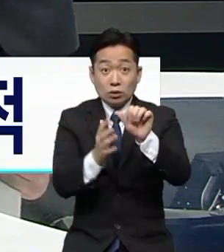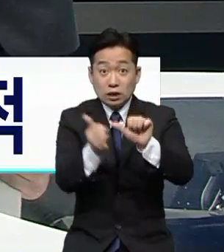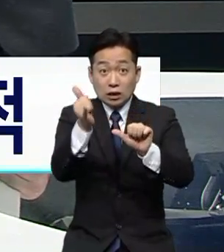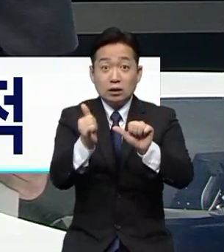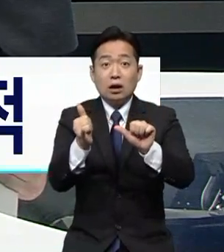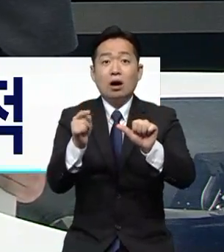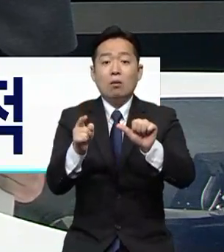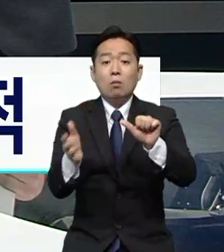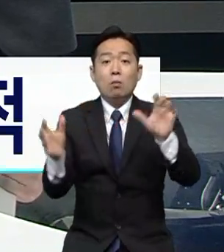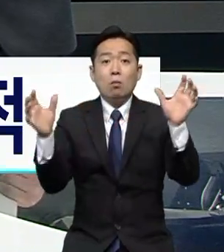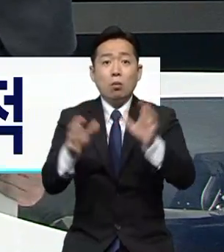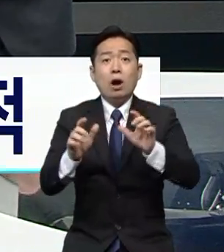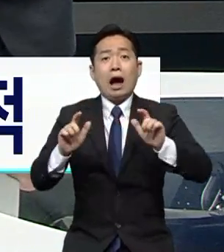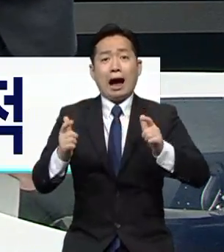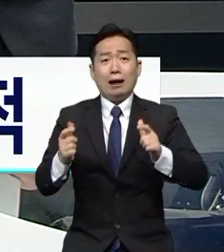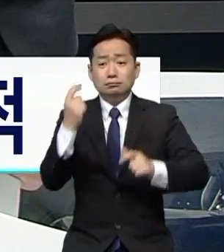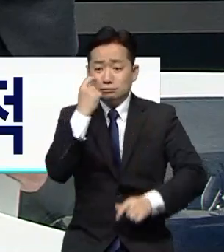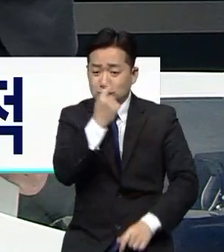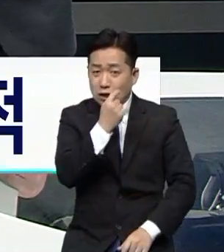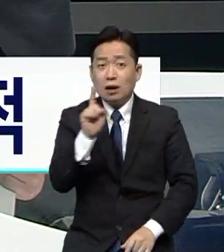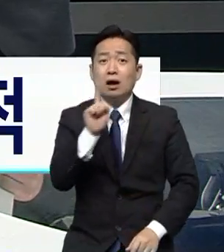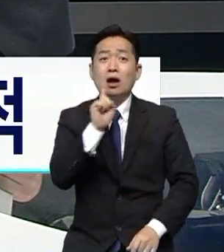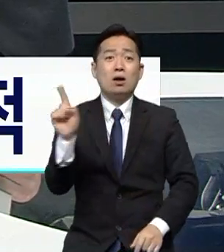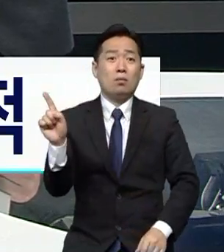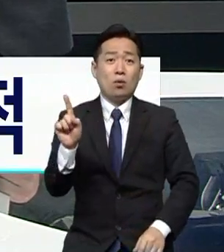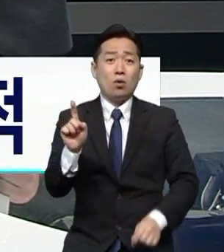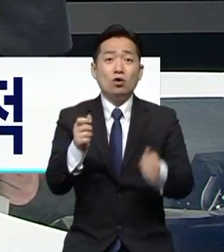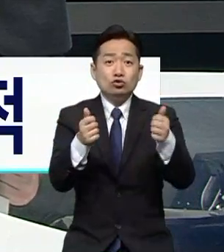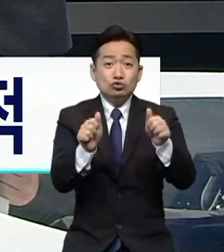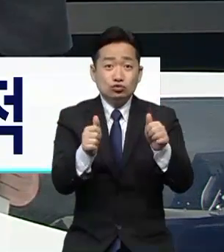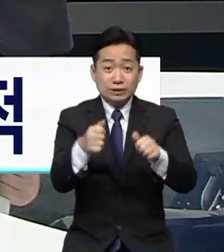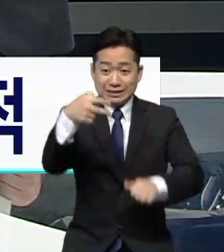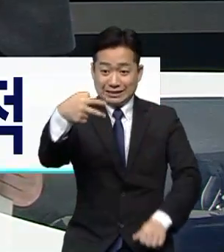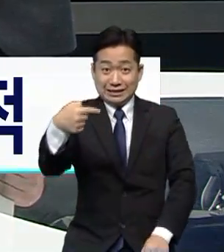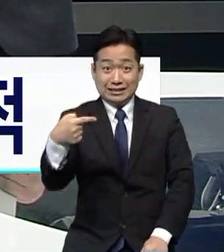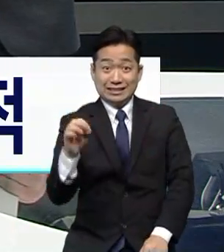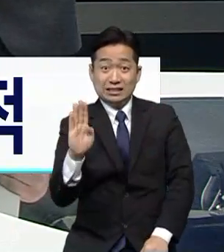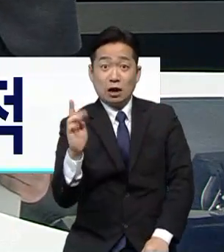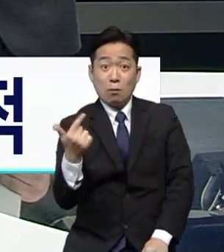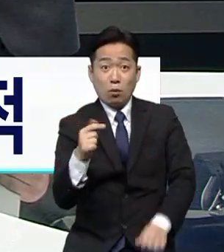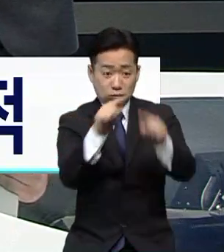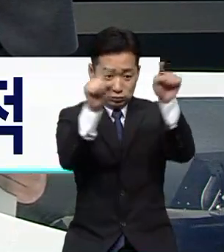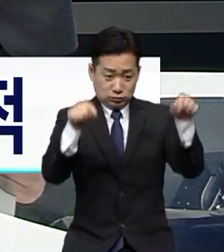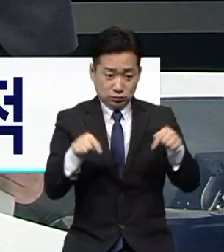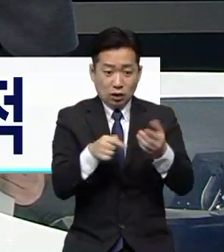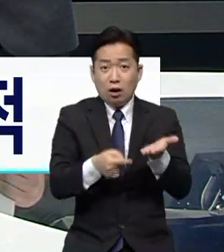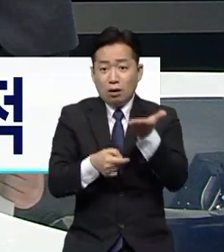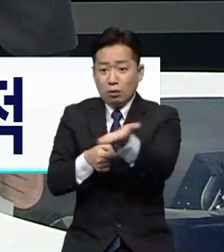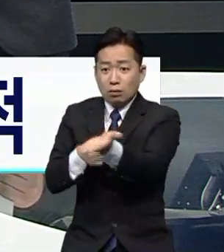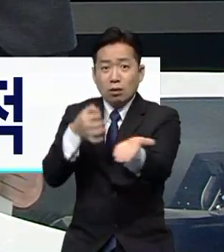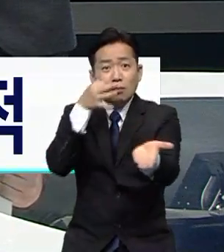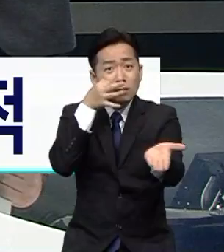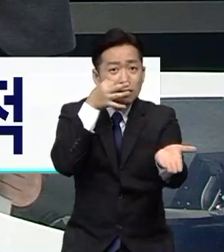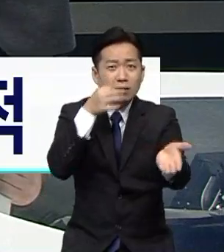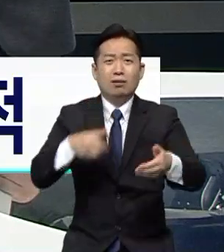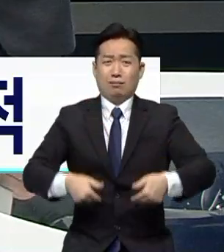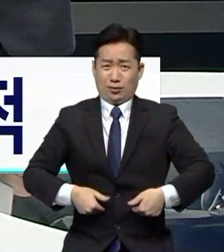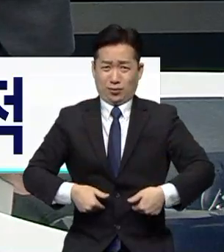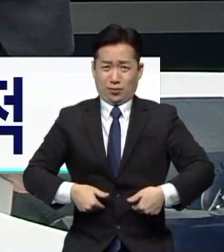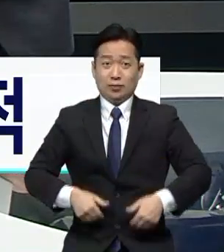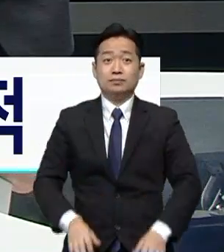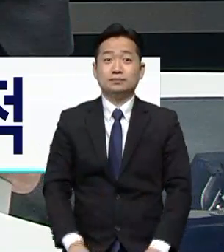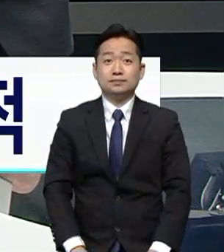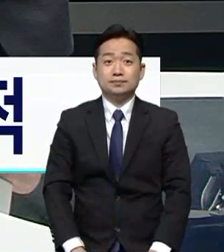다섯 명 이상 따로 모인 게 아니라는 걸 증명하기 위해서 주민등록 등본을 들고 다녀야 했습니다. 설 앞둔 주말 표정 조윤아